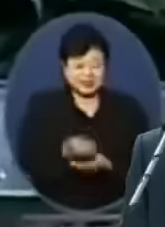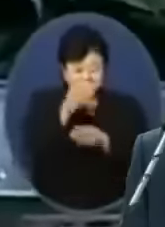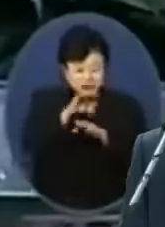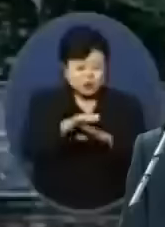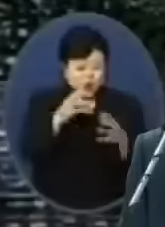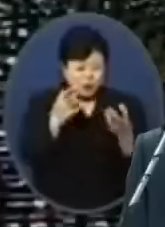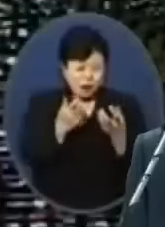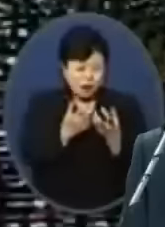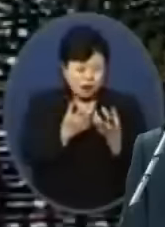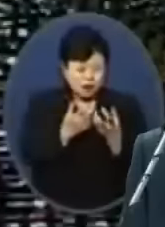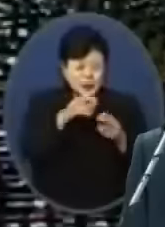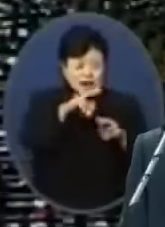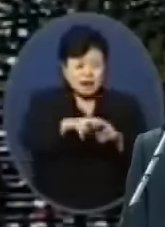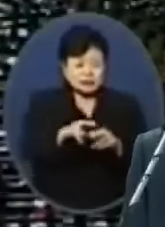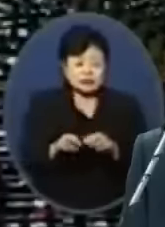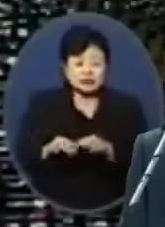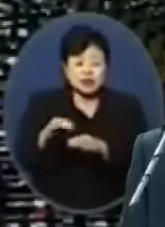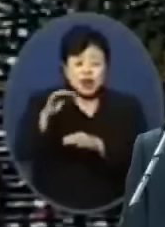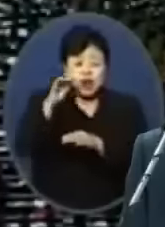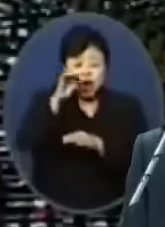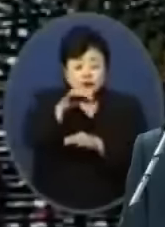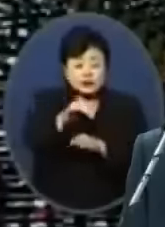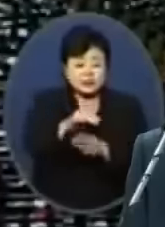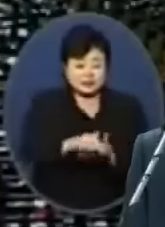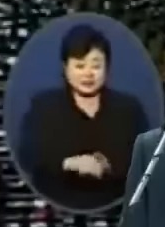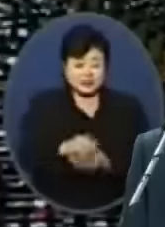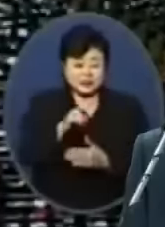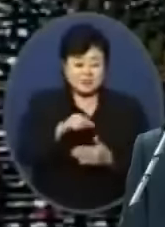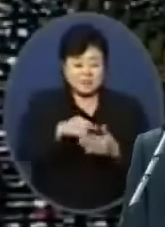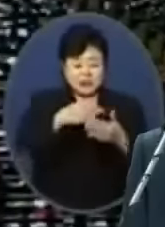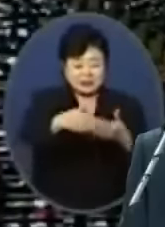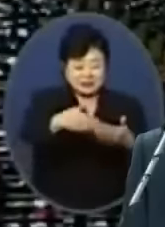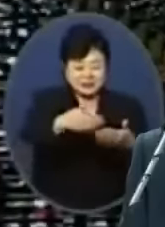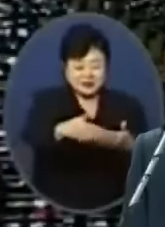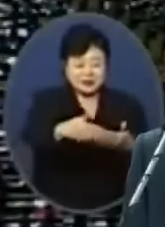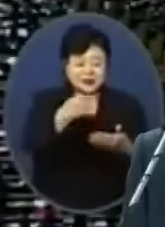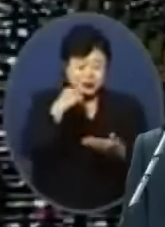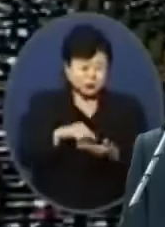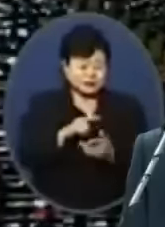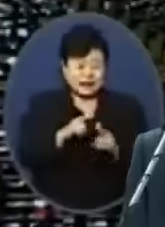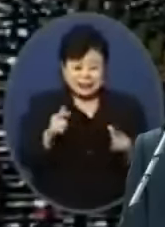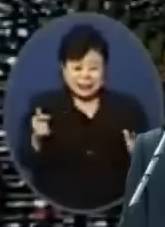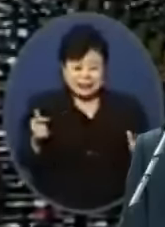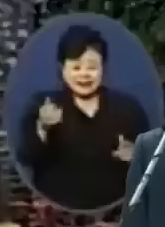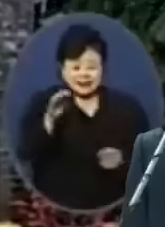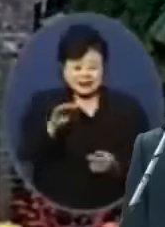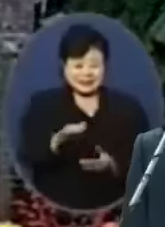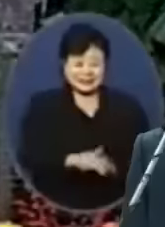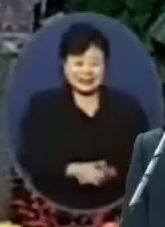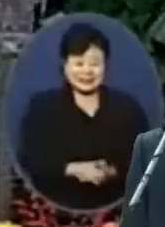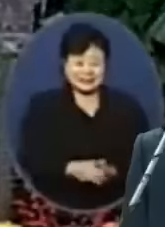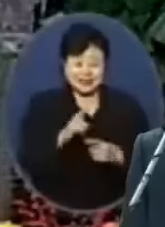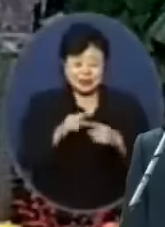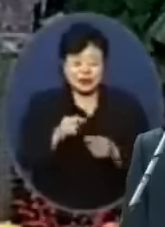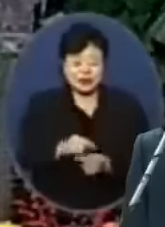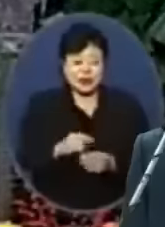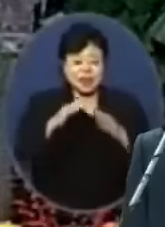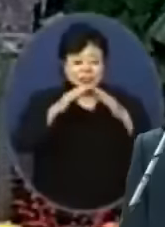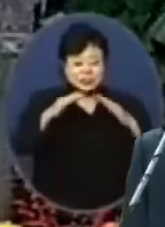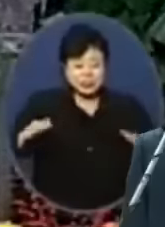성도들이 꽉 차게 앉으시고 넘쳐남을 마음에 그려보는 것이 그렇게 쉽지 않았었습니다. 우리 교회가